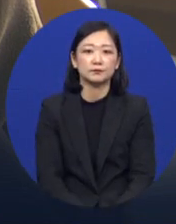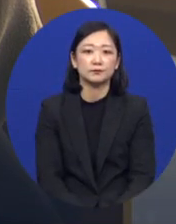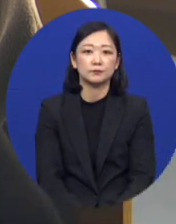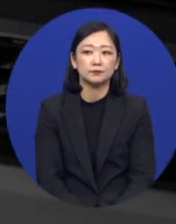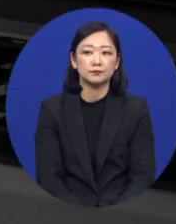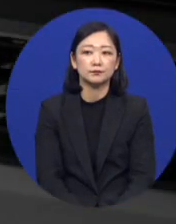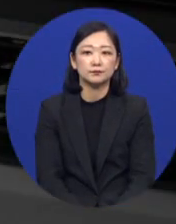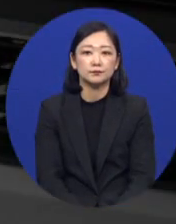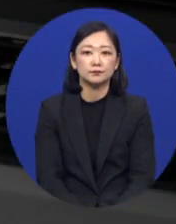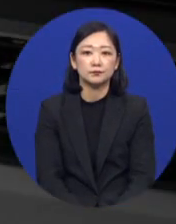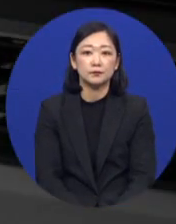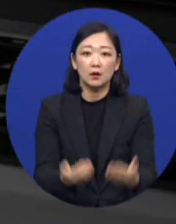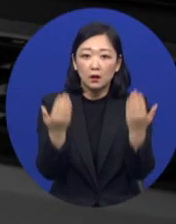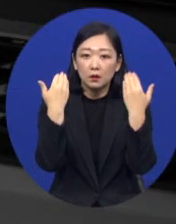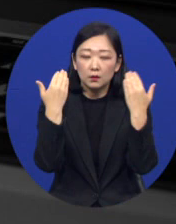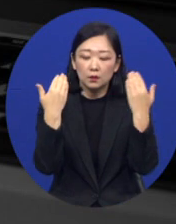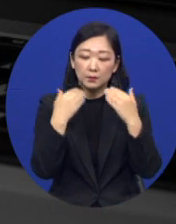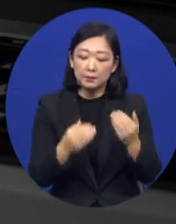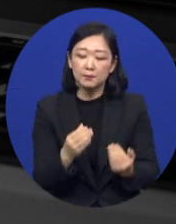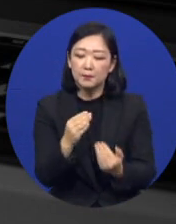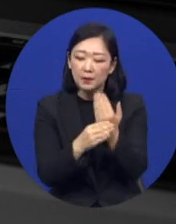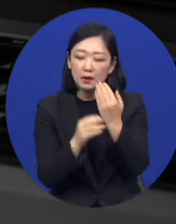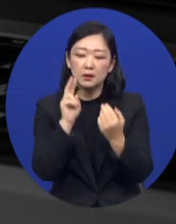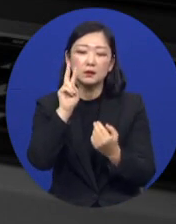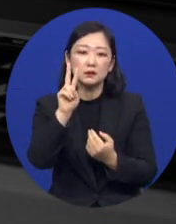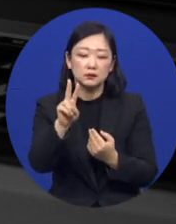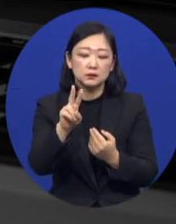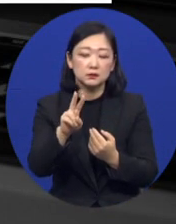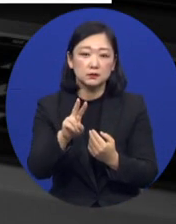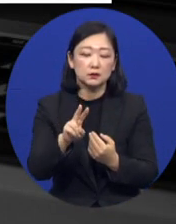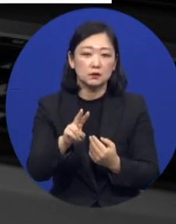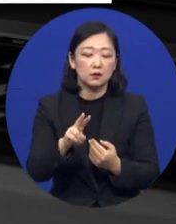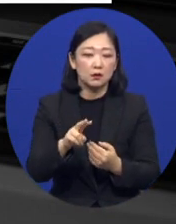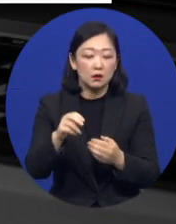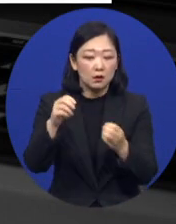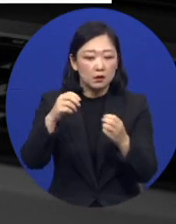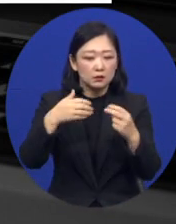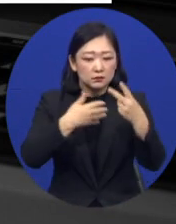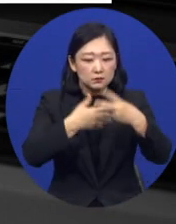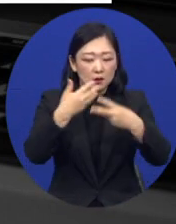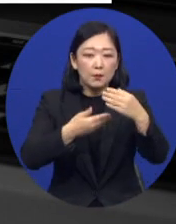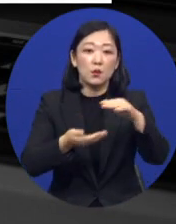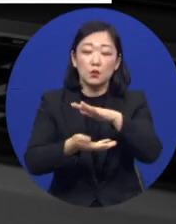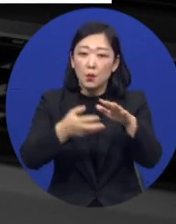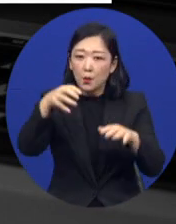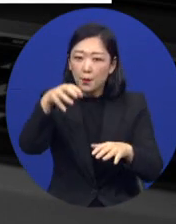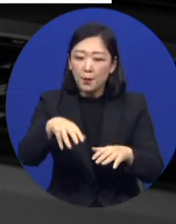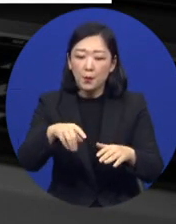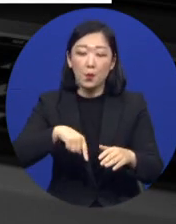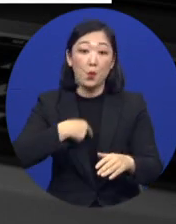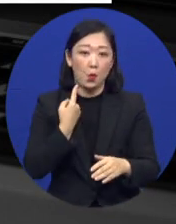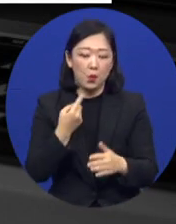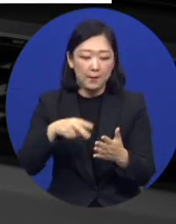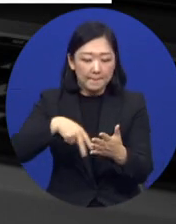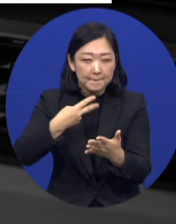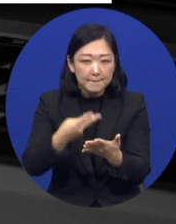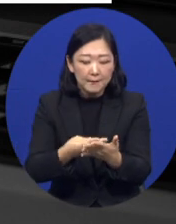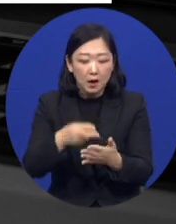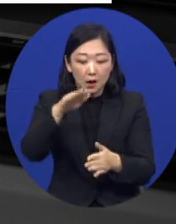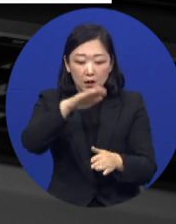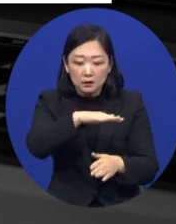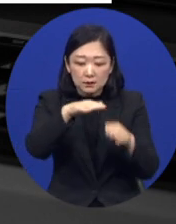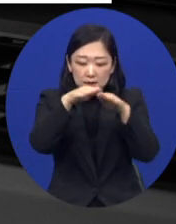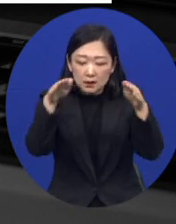못했고 학교 측은 사고 이틀 뒤 메일로 아이가 드라마 놀이공간에서 혼자 넘어져 낮은